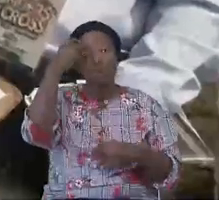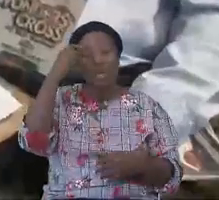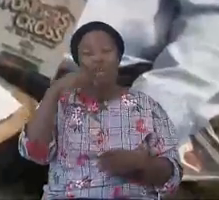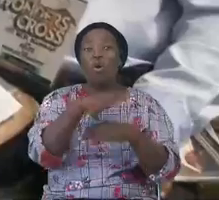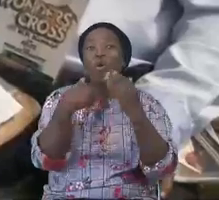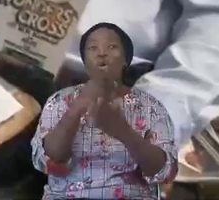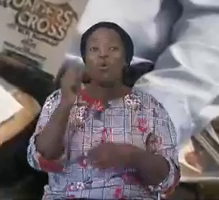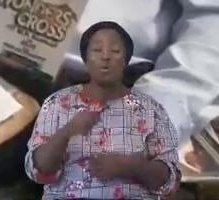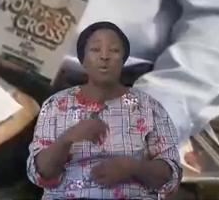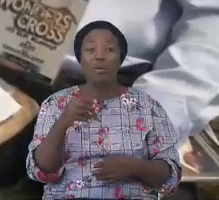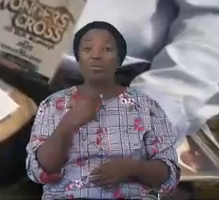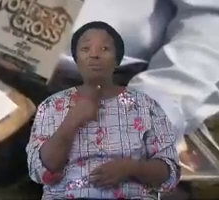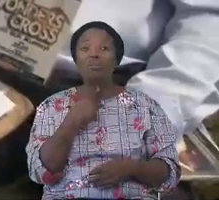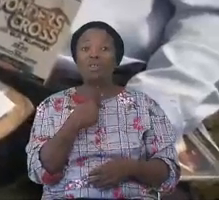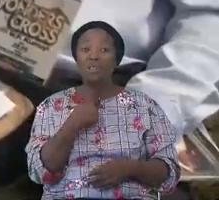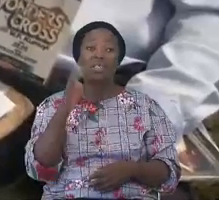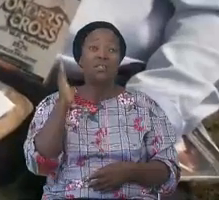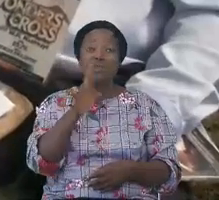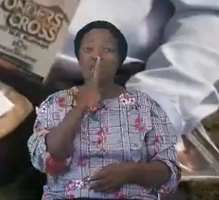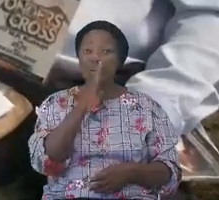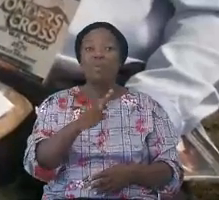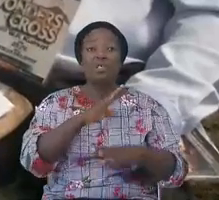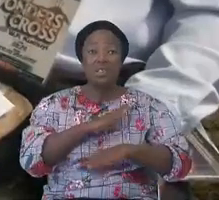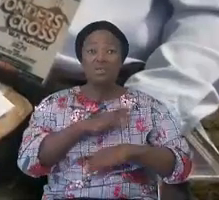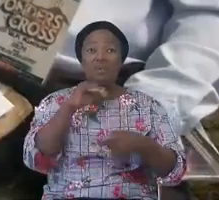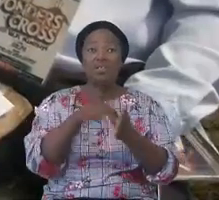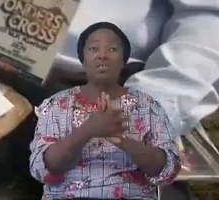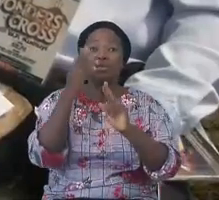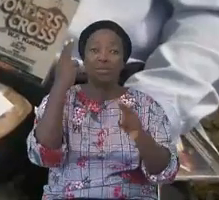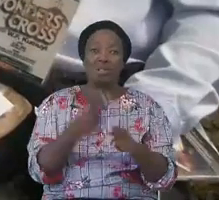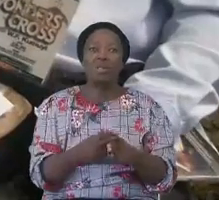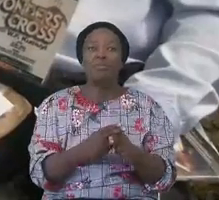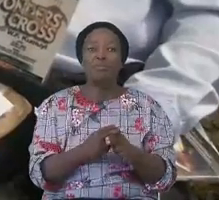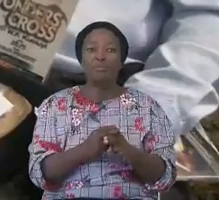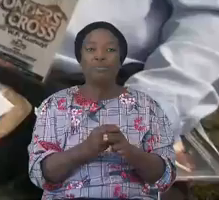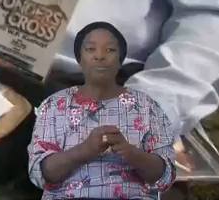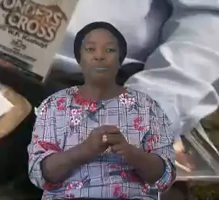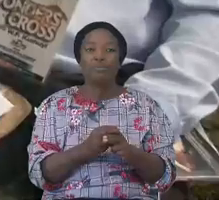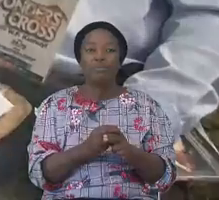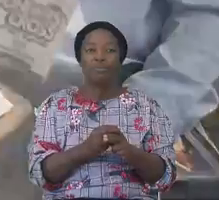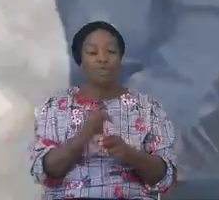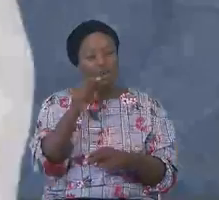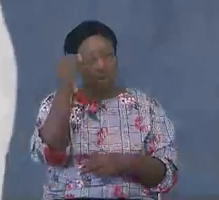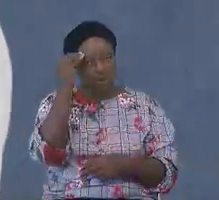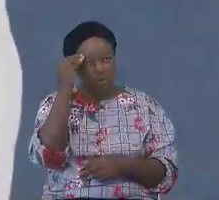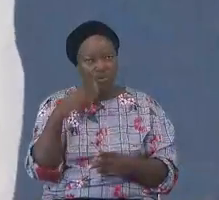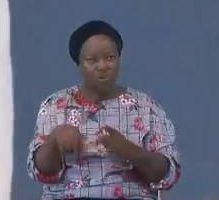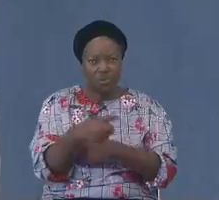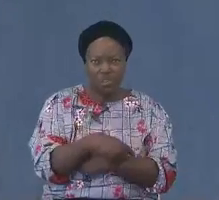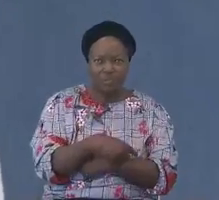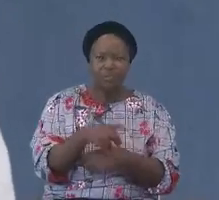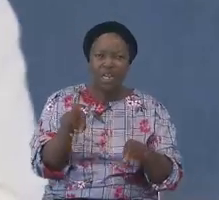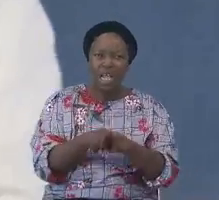la soif de ton esprit, la soif de ta pensée, toute ta soif sera